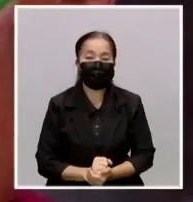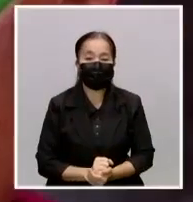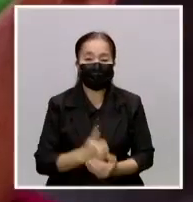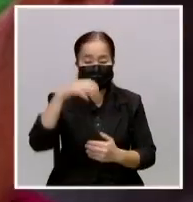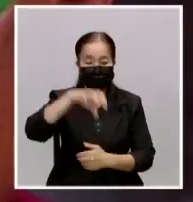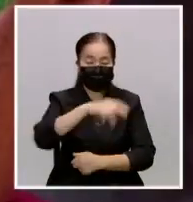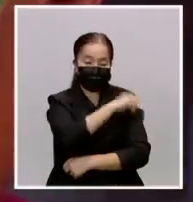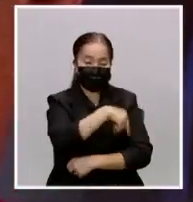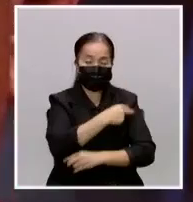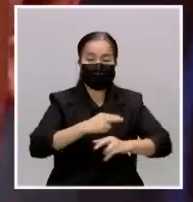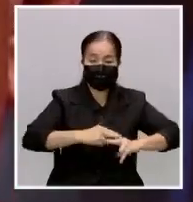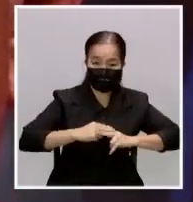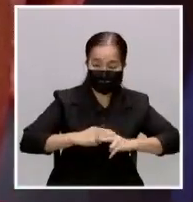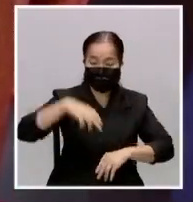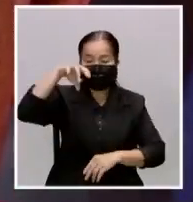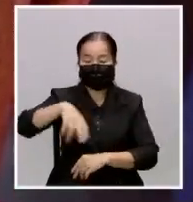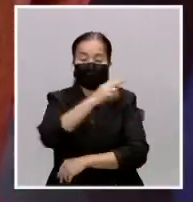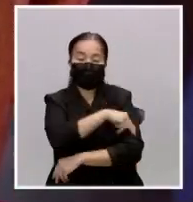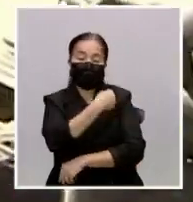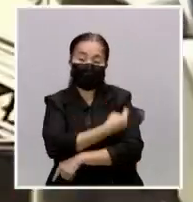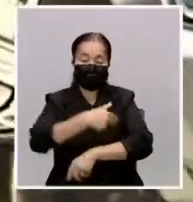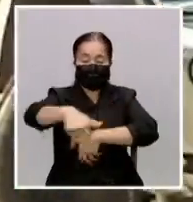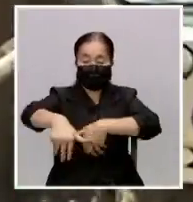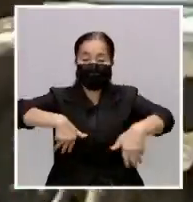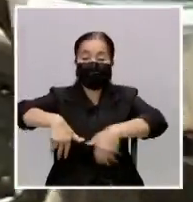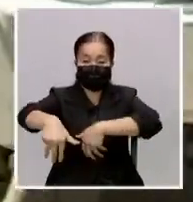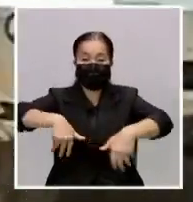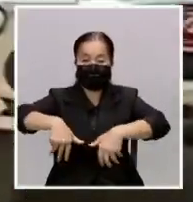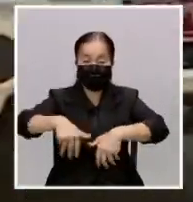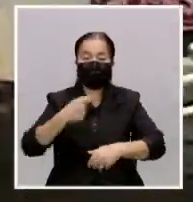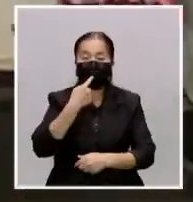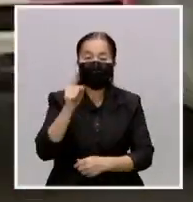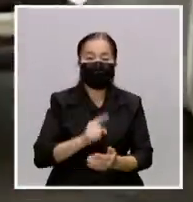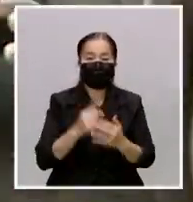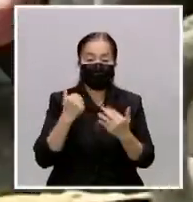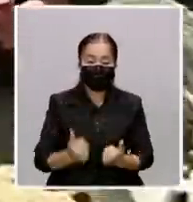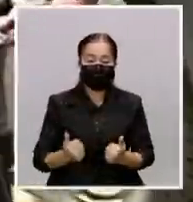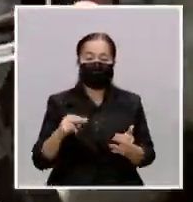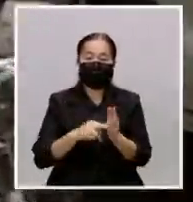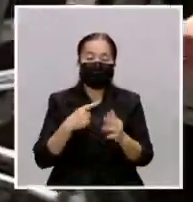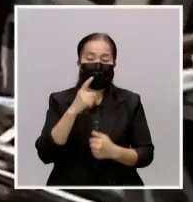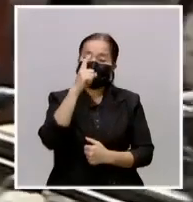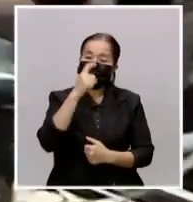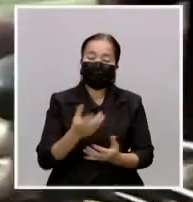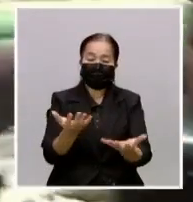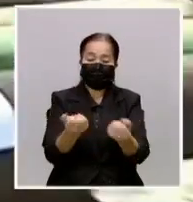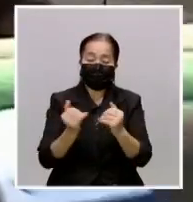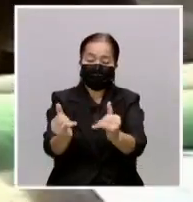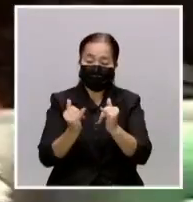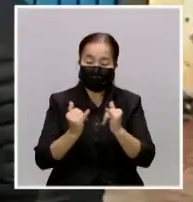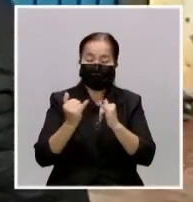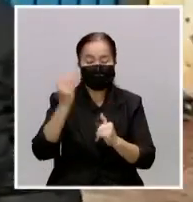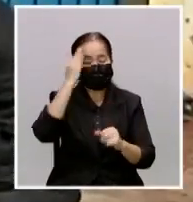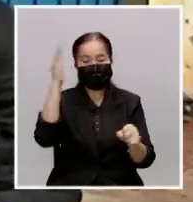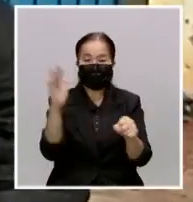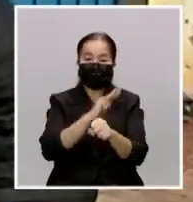พยาบาลเอกชนและโรงพยาบาลในชุมชนหลายแห่งในกรุงกาฐมันดุแถลงว่าพวกเขาไม่สามารถรองรับผู้ป่วยเพิ่มได้อีกแล้ว